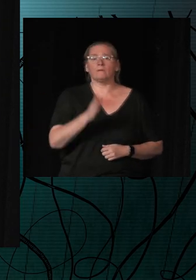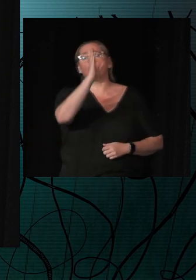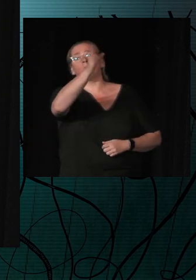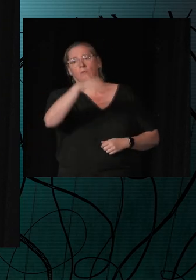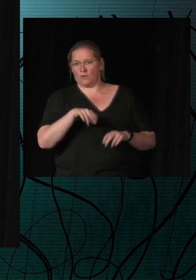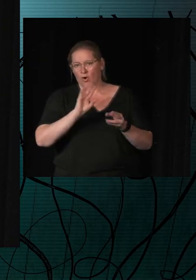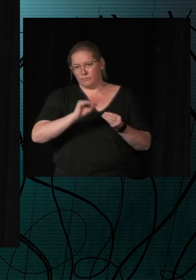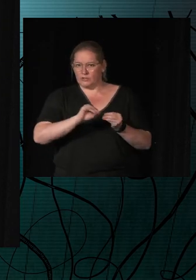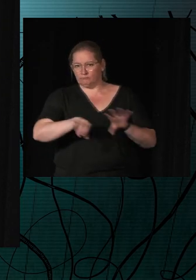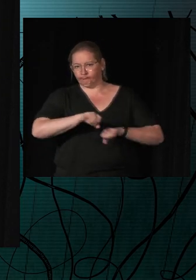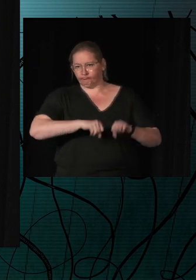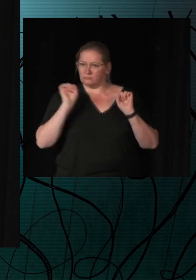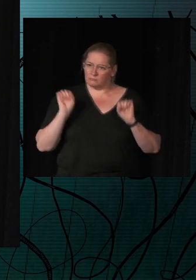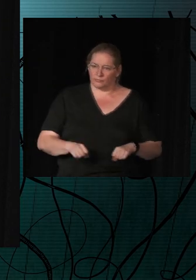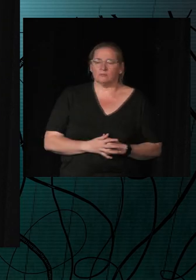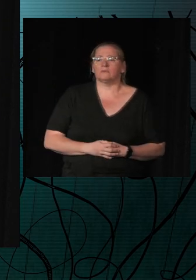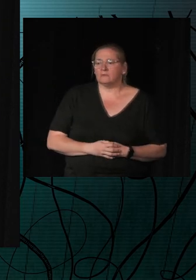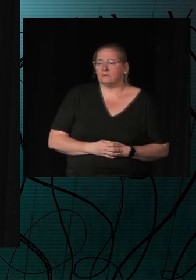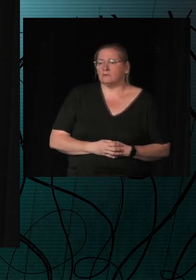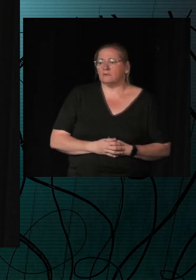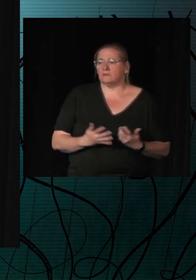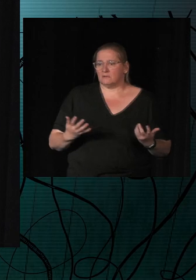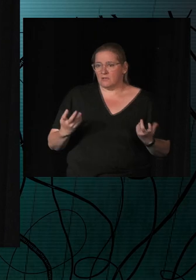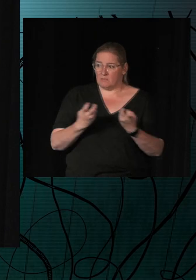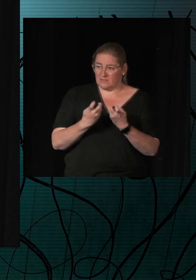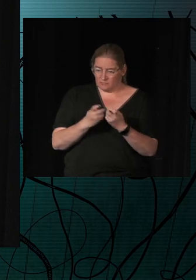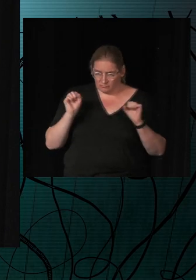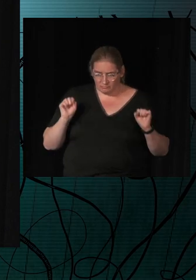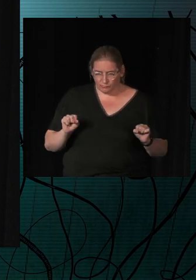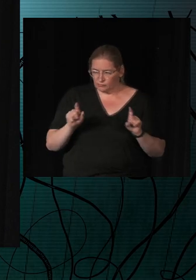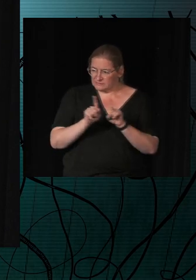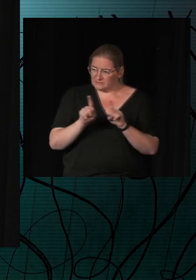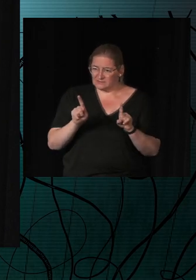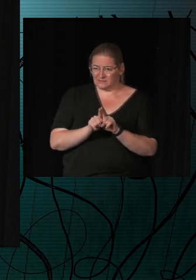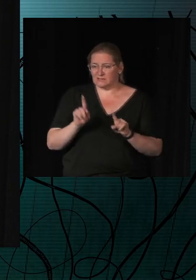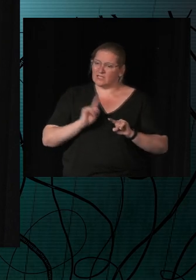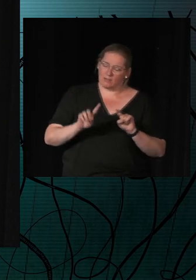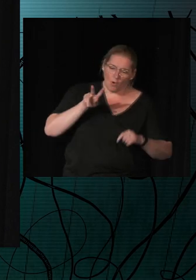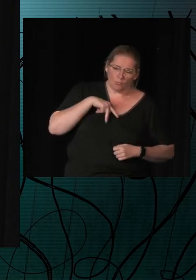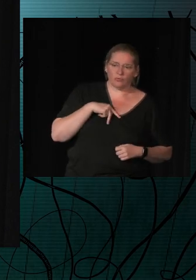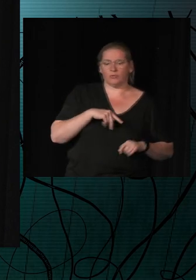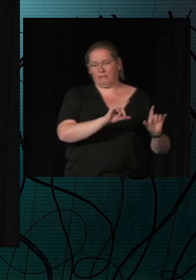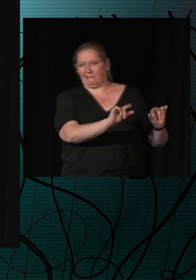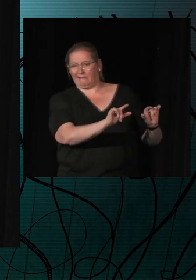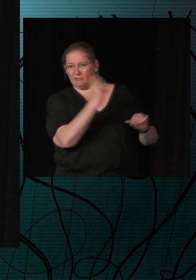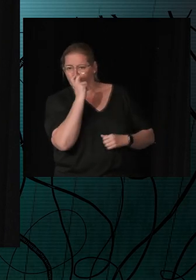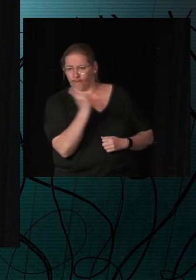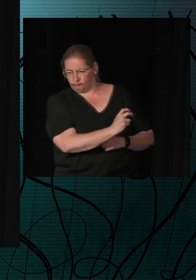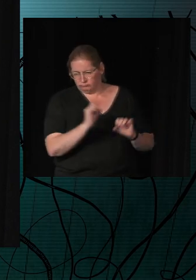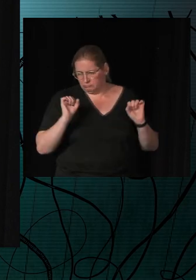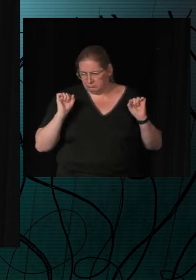droit pour retourner là où on est mort et récupérer d'ailleurs nos nos équipements enfin qui étaient sur place